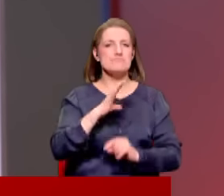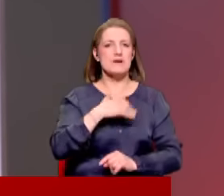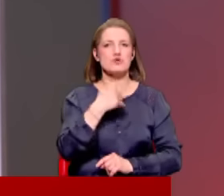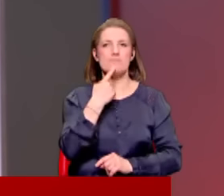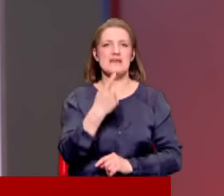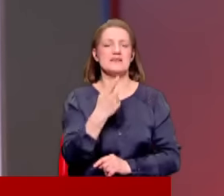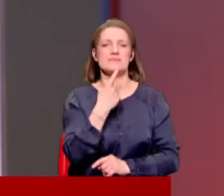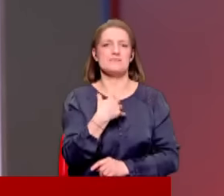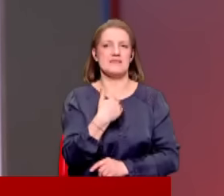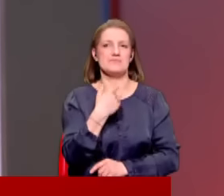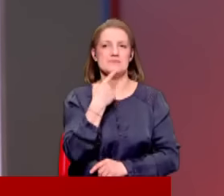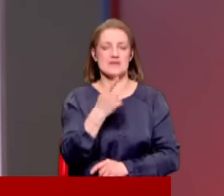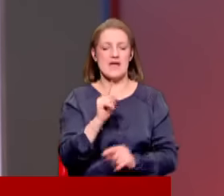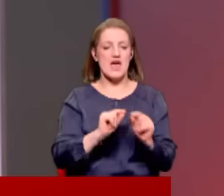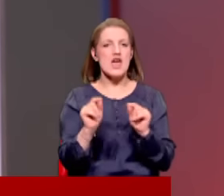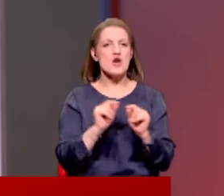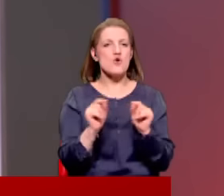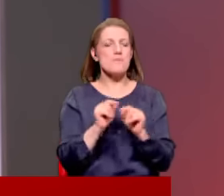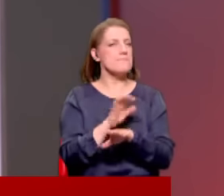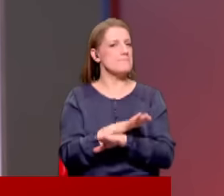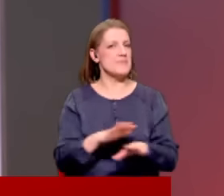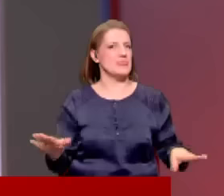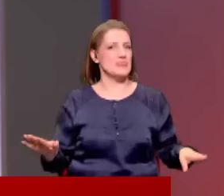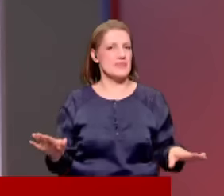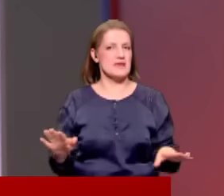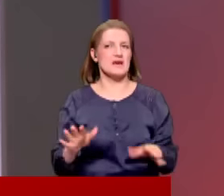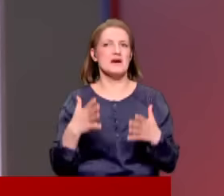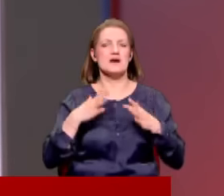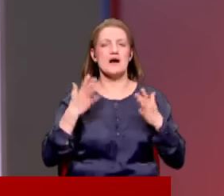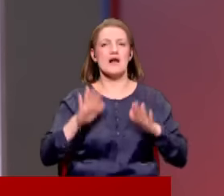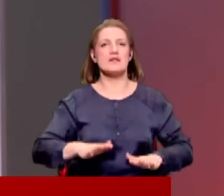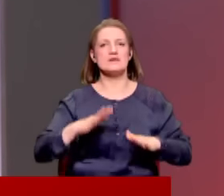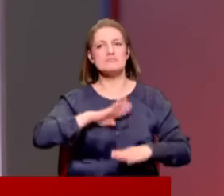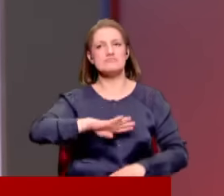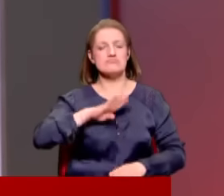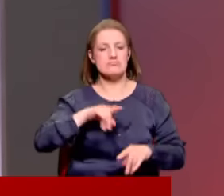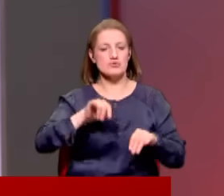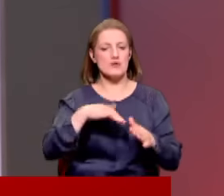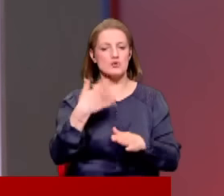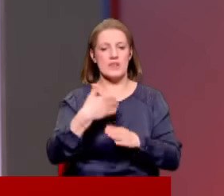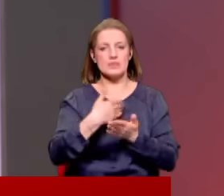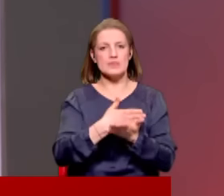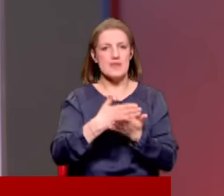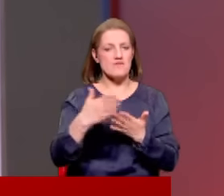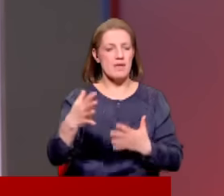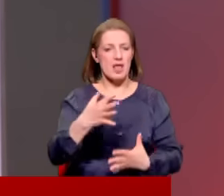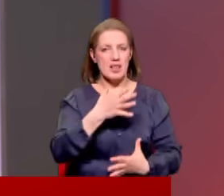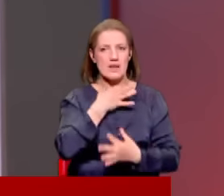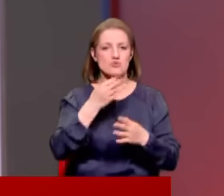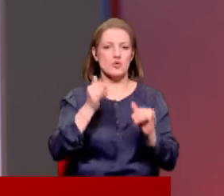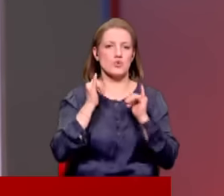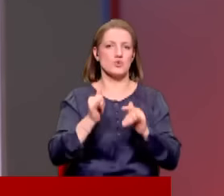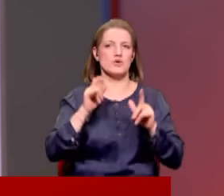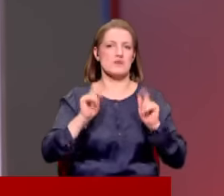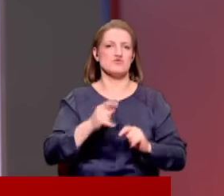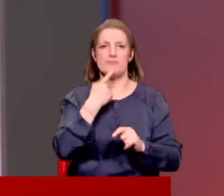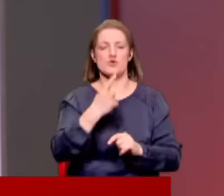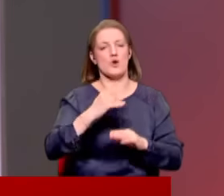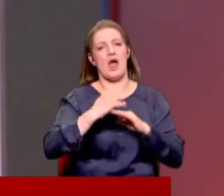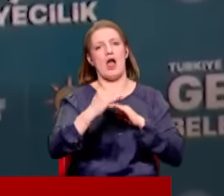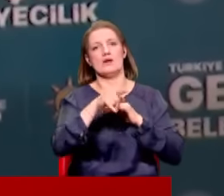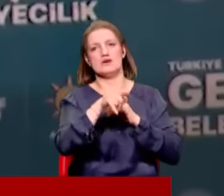meselelere sabrım tükendi, enerjim kalmadı, direncim kalmadı. Bundan sonra devam ederse mağduriyetler çok kötü yapacağım diyor bir